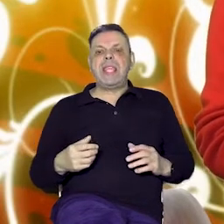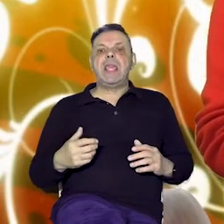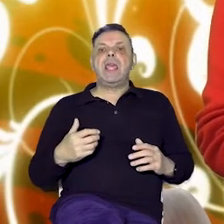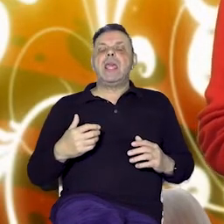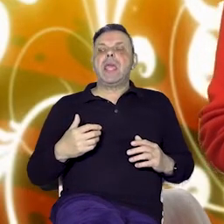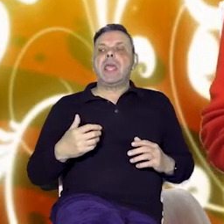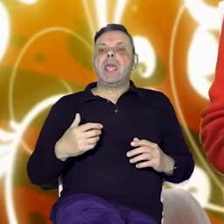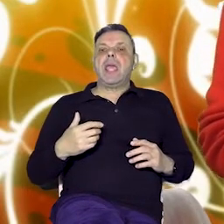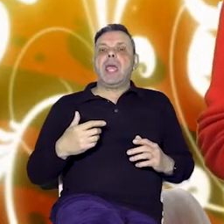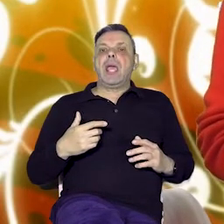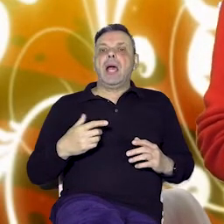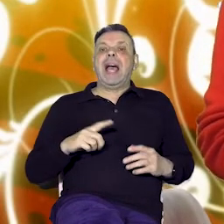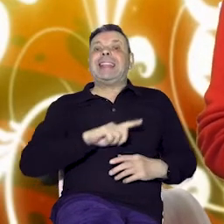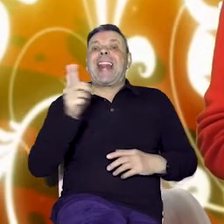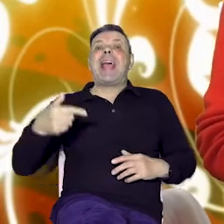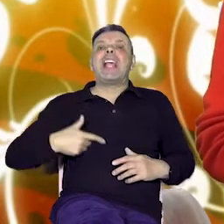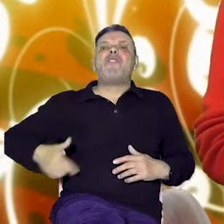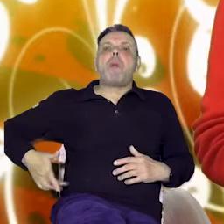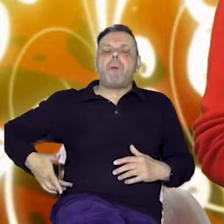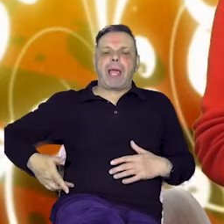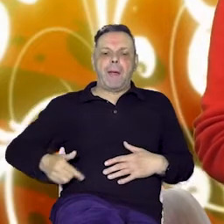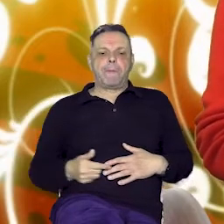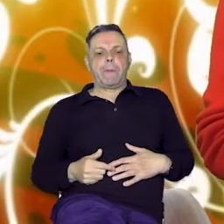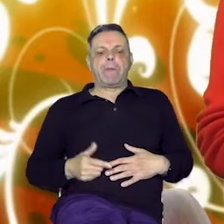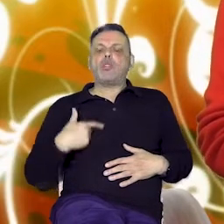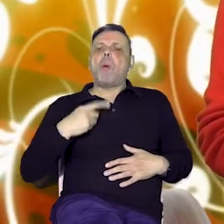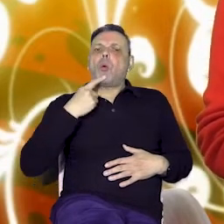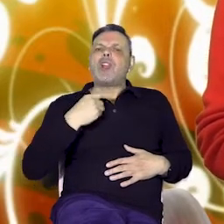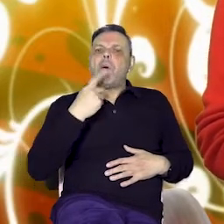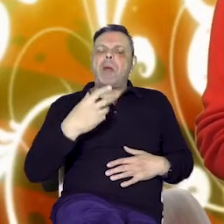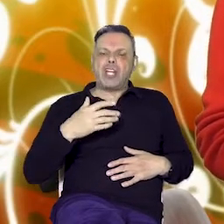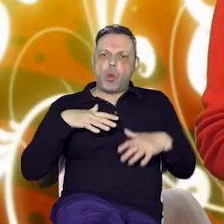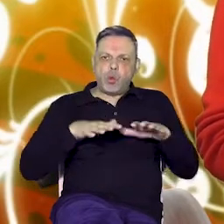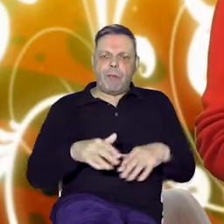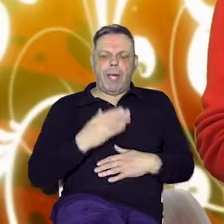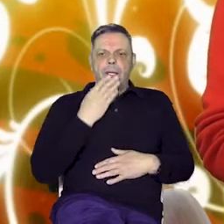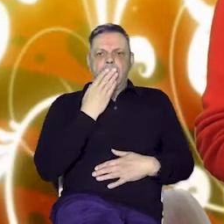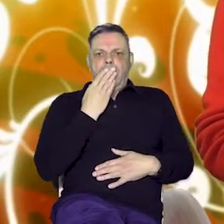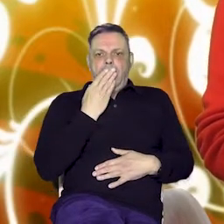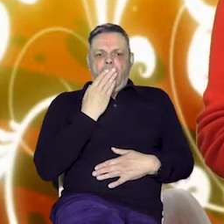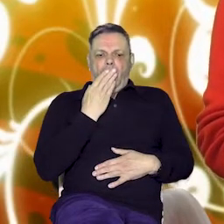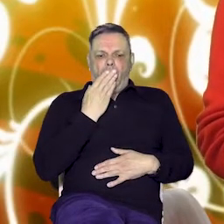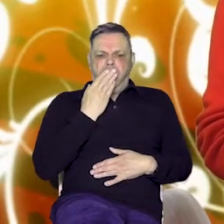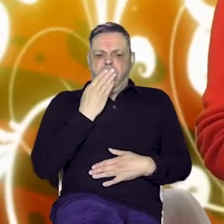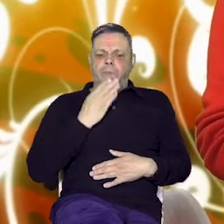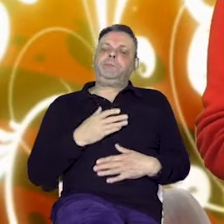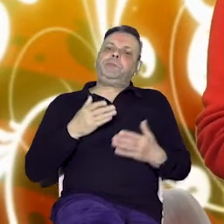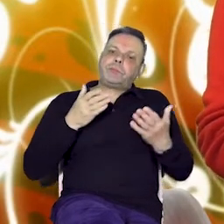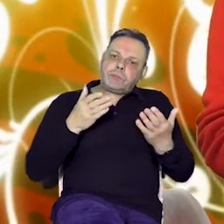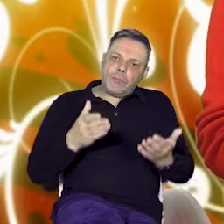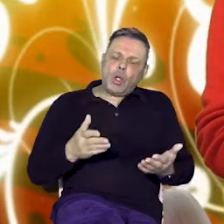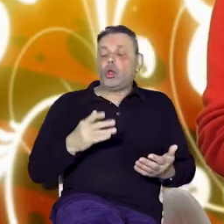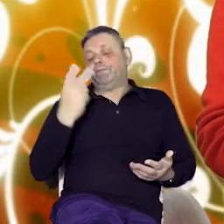bubrezima. Tako je. To pokušavamo reći ljudima. To što ste osuđeni da imate po svom